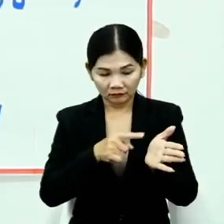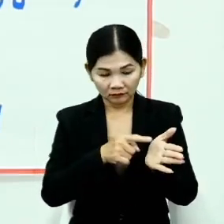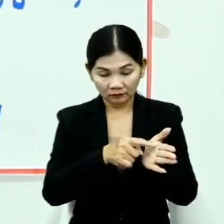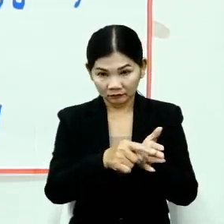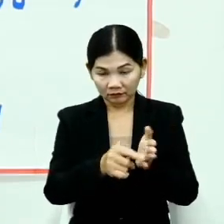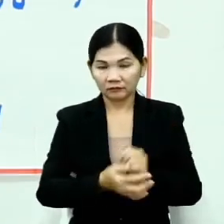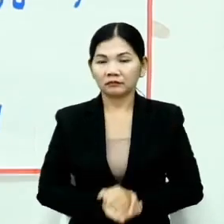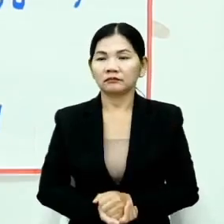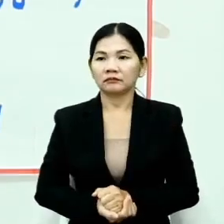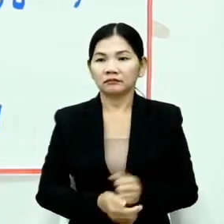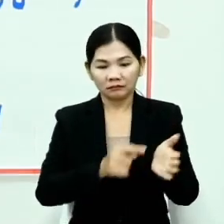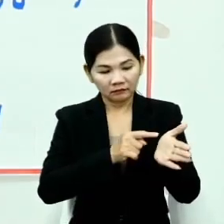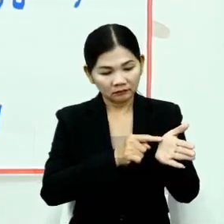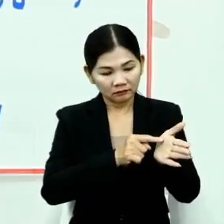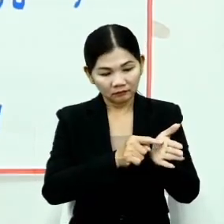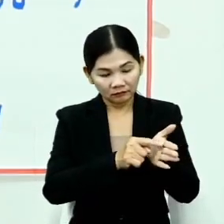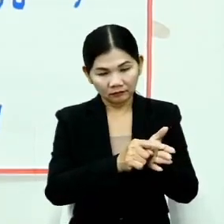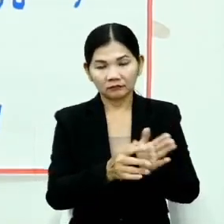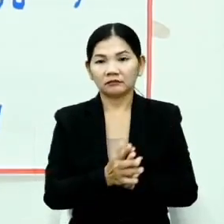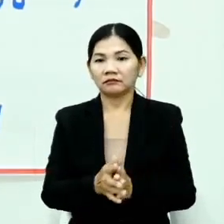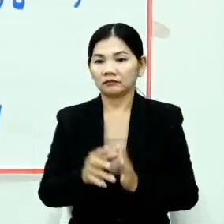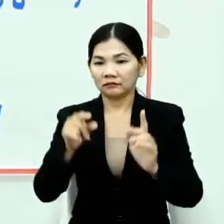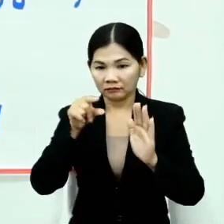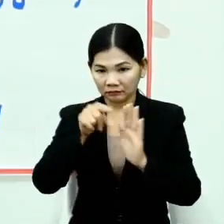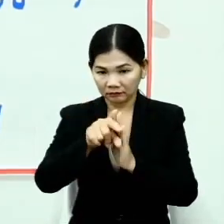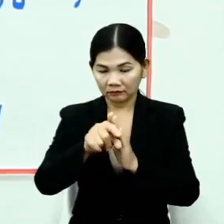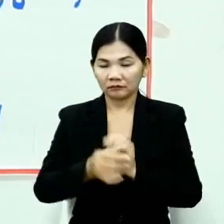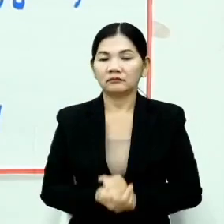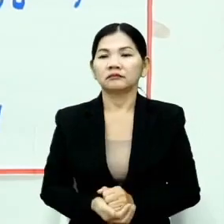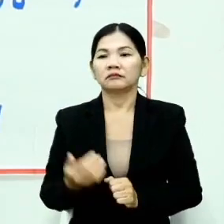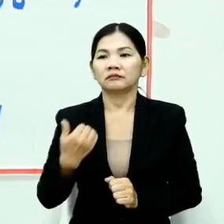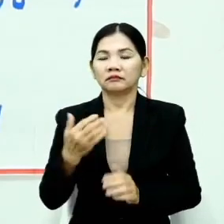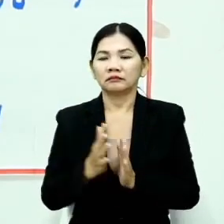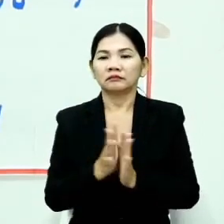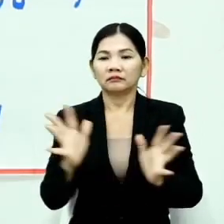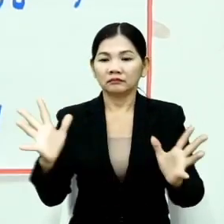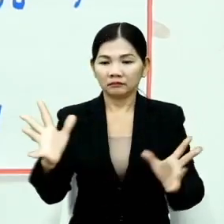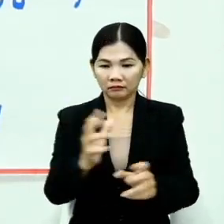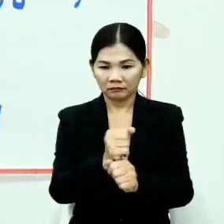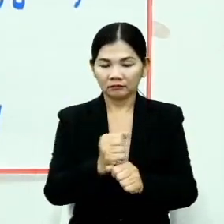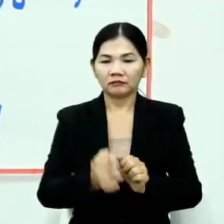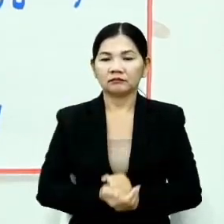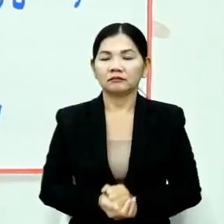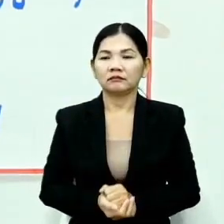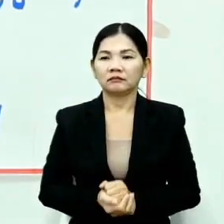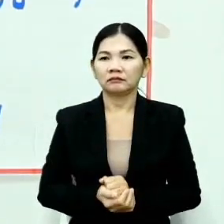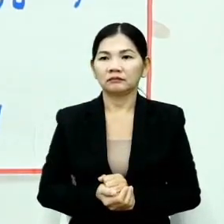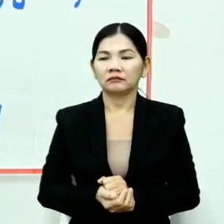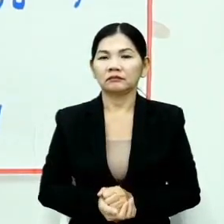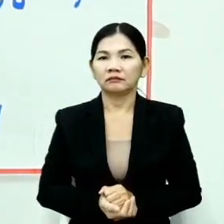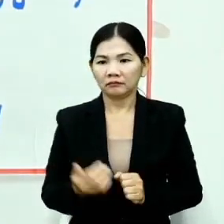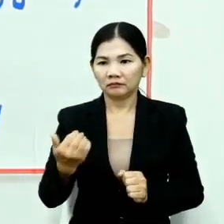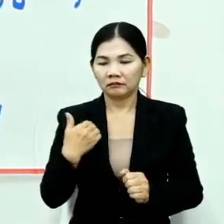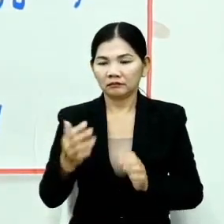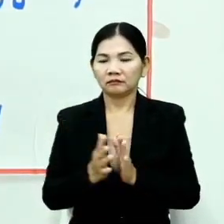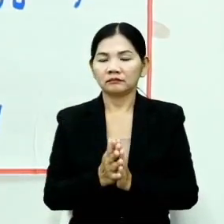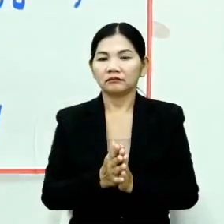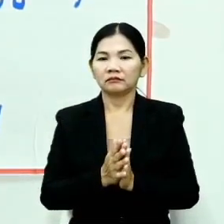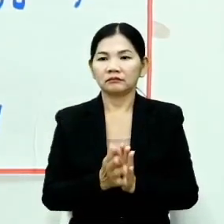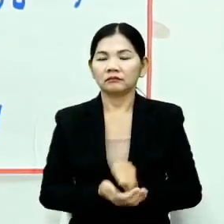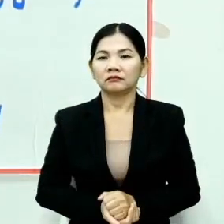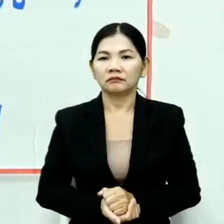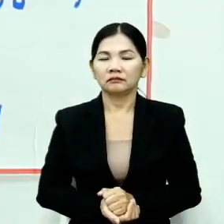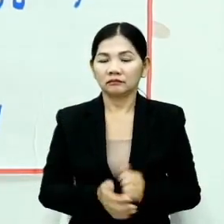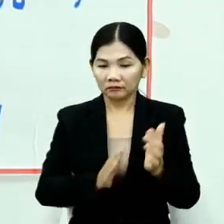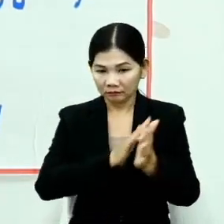chăm. Ô tam nè cừu ăn pi chùm nón chương rồi đó chọc con ô đáy tam nè cừu